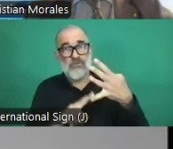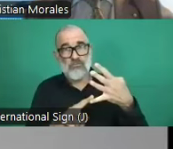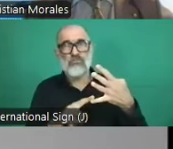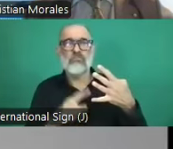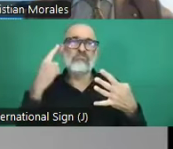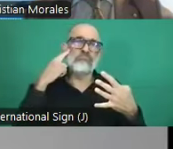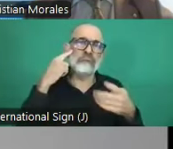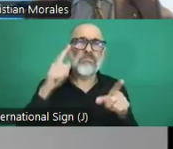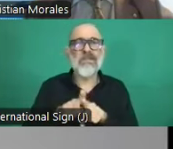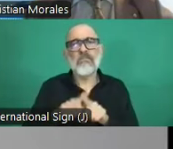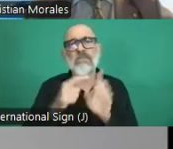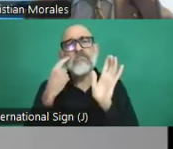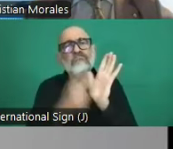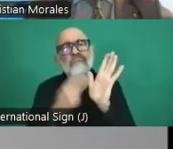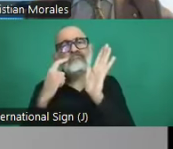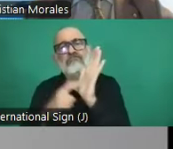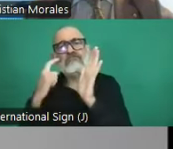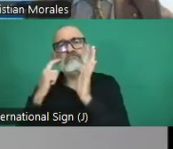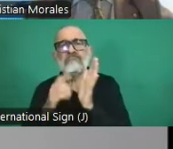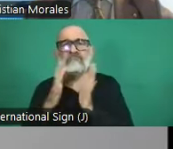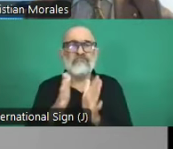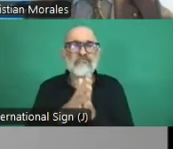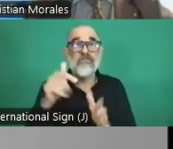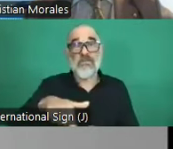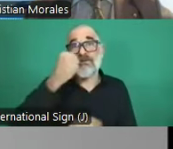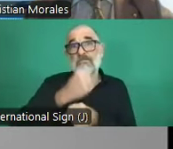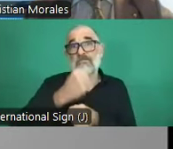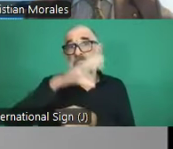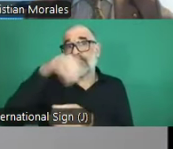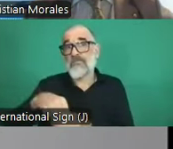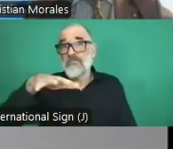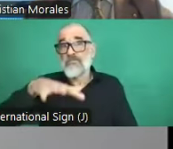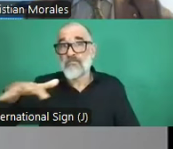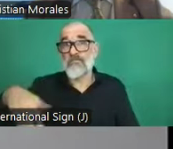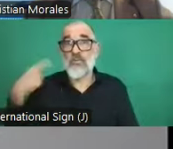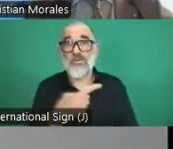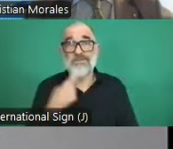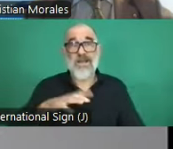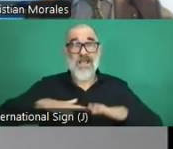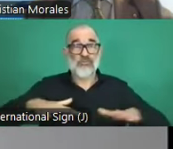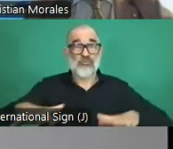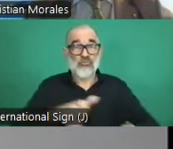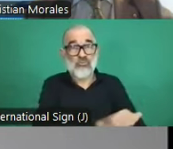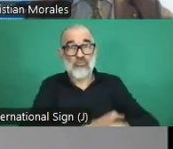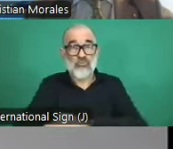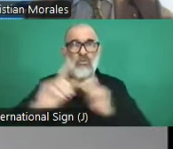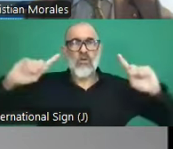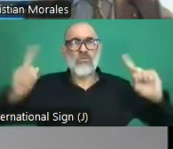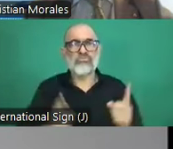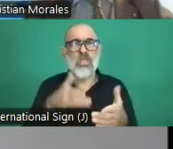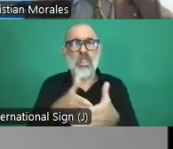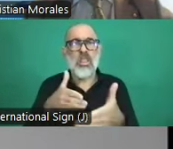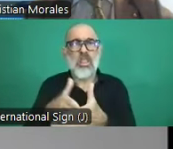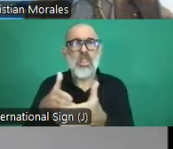portée de nos organizacionais com actions, la foco na réduction equidade des e na frontières proteção das populações financières, mais vulneráveis. O axée relatório sur da OPAS l'égalité et la